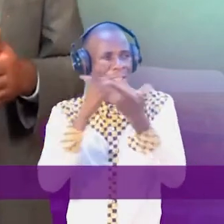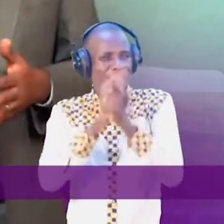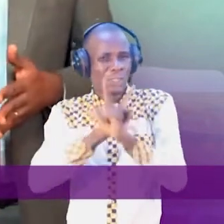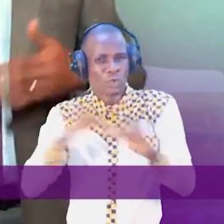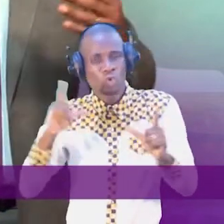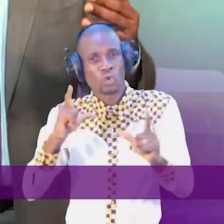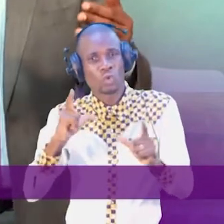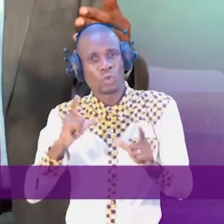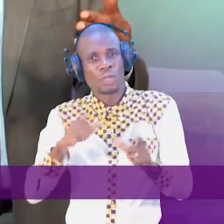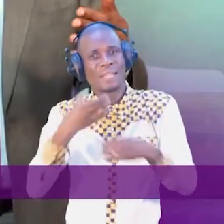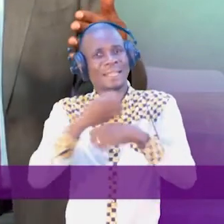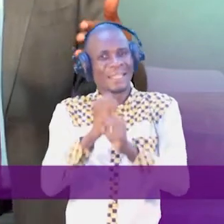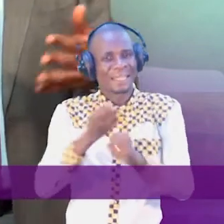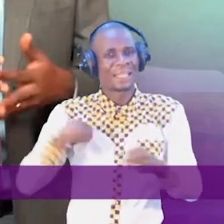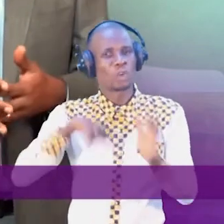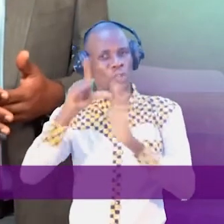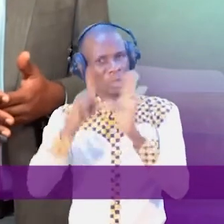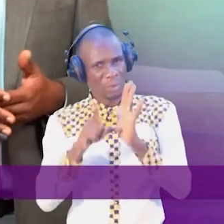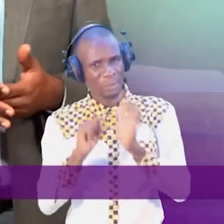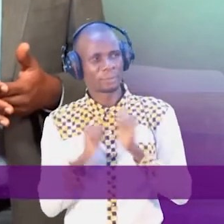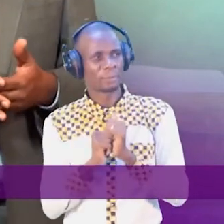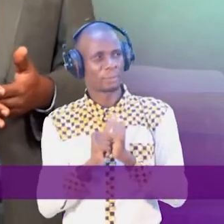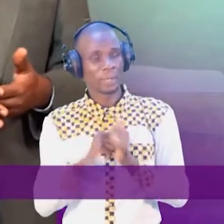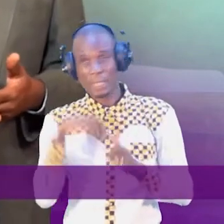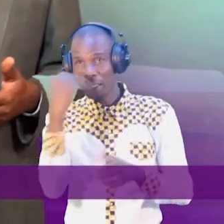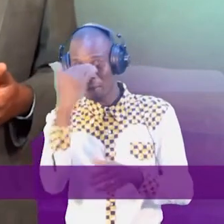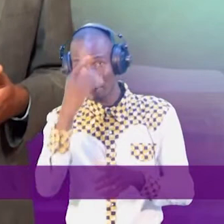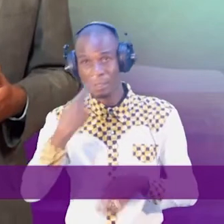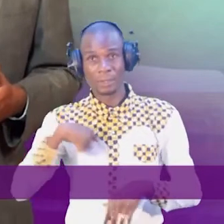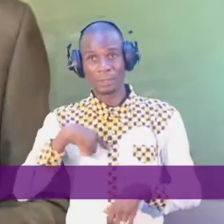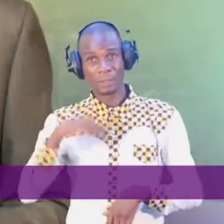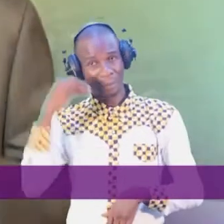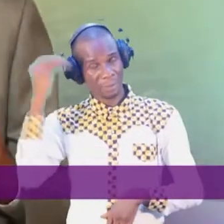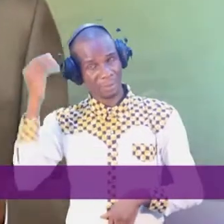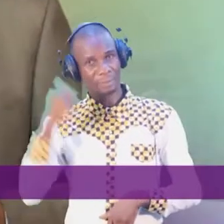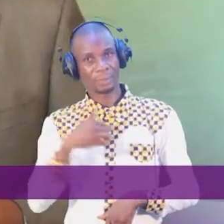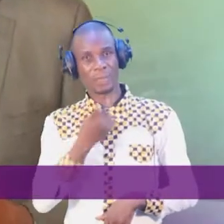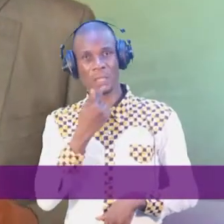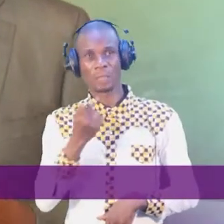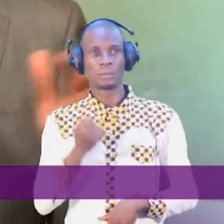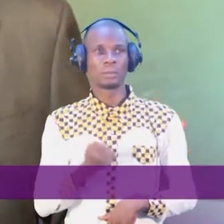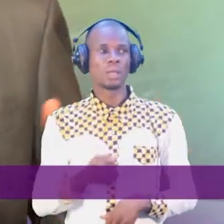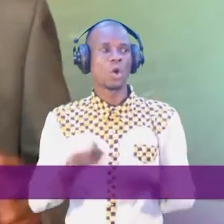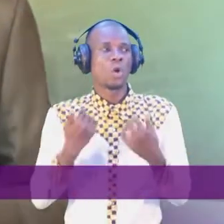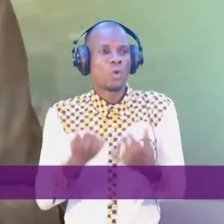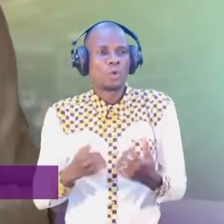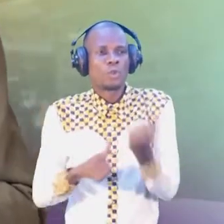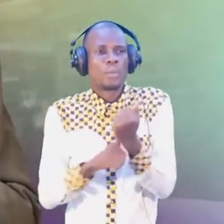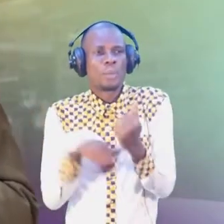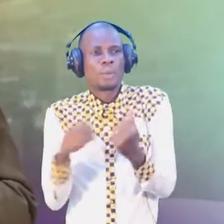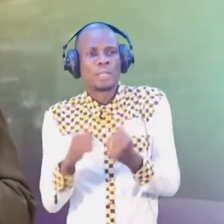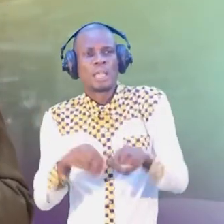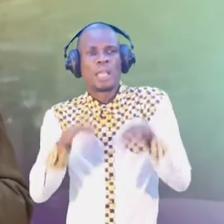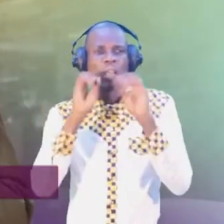Na sous capendande et belé à bateau, bah comme ici qu'on s'allait à mon canon à bango. Ce problème a été. Les cambo et c'est là